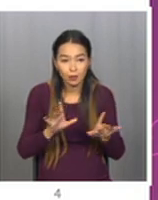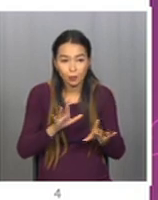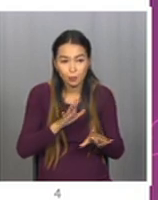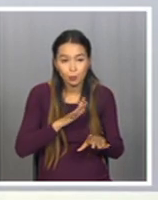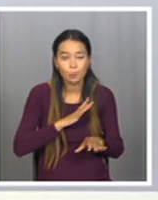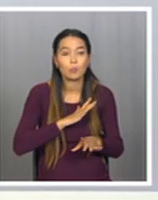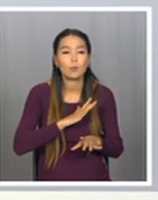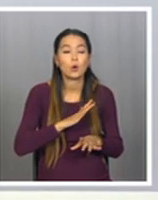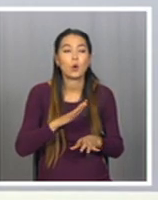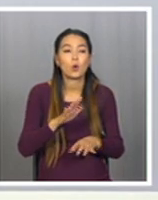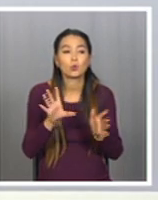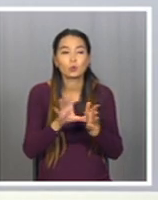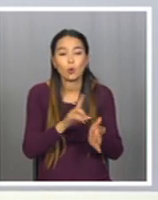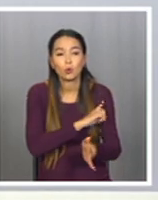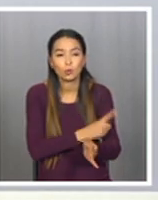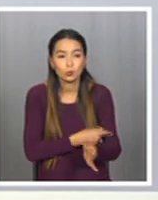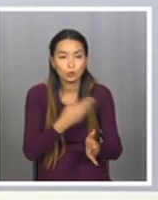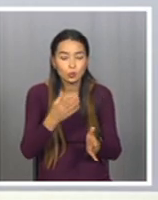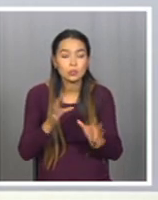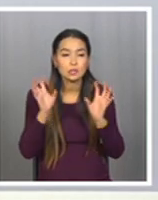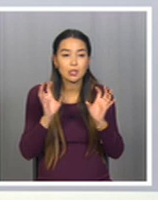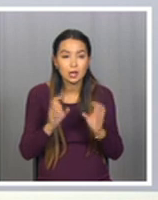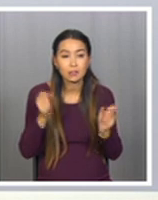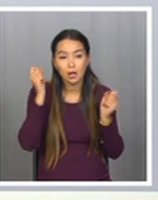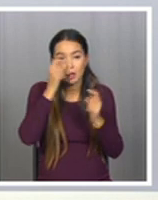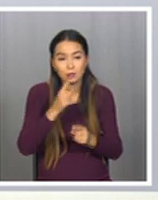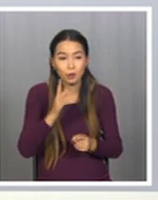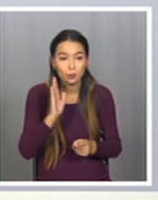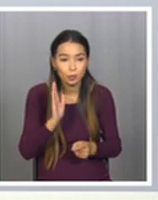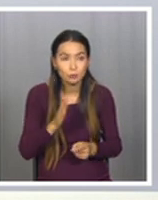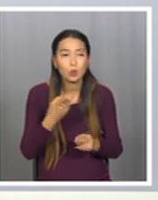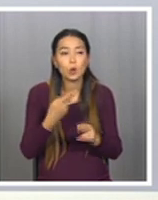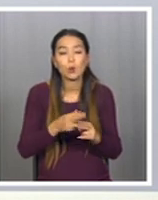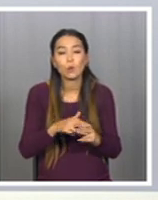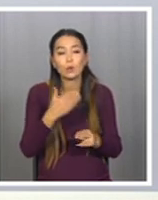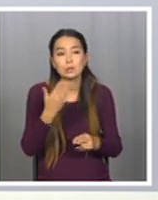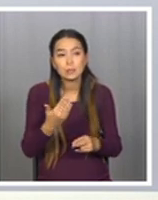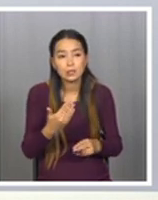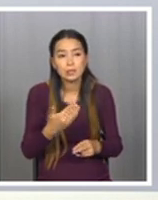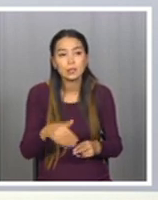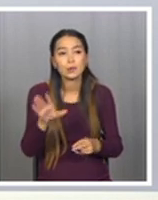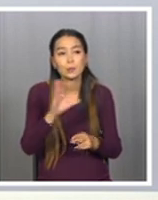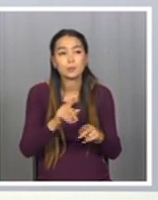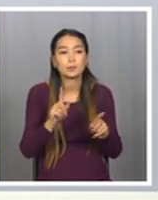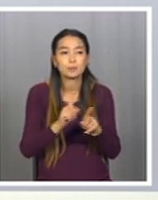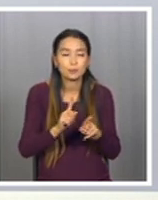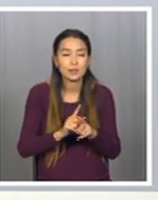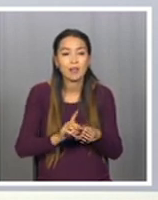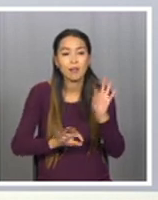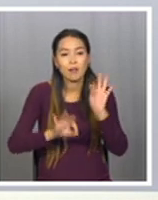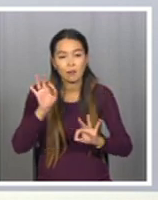күшінің өзгеру заңдылығын анықтап отырық. Енді осыларды графиктік түрде бейнелеп